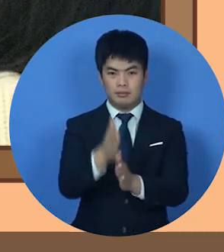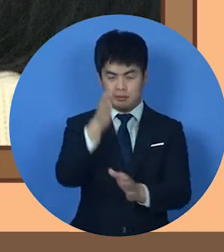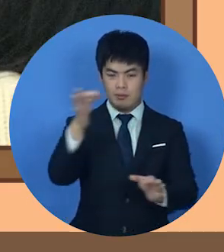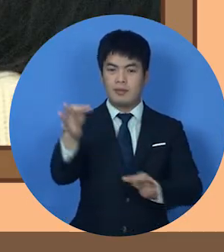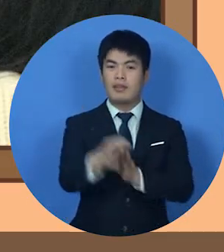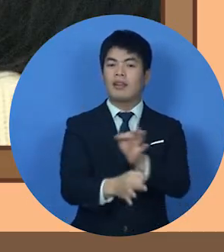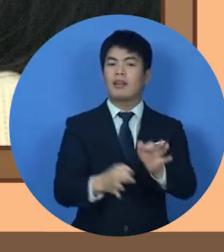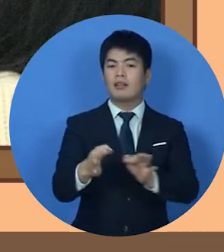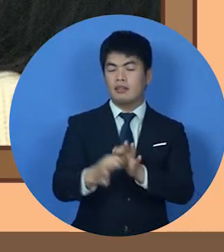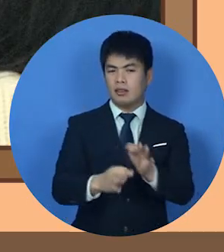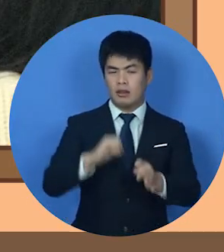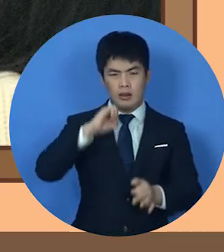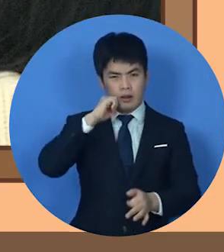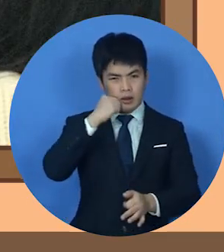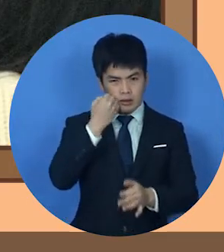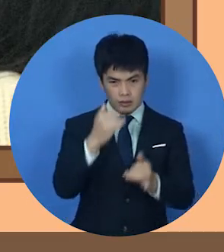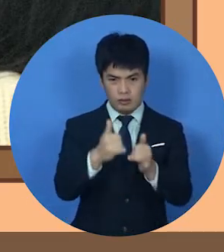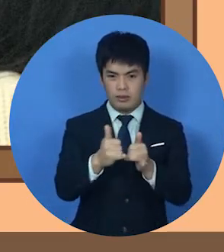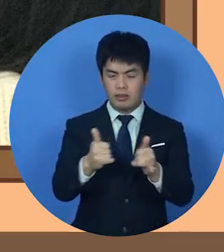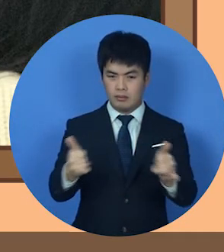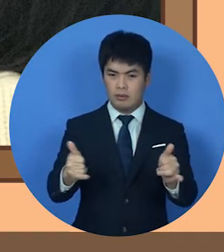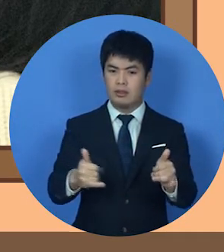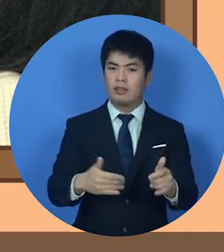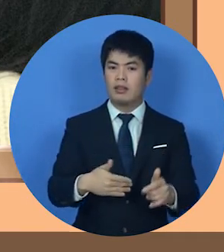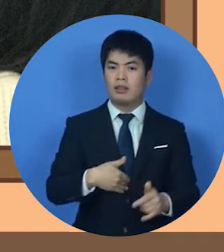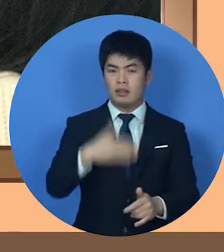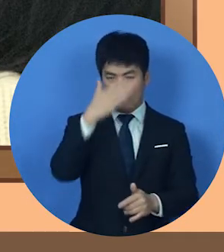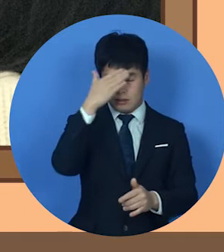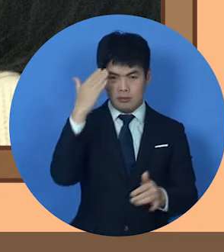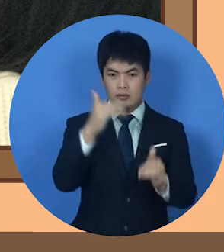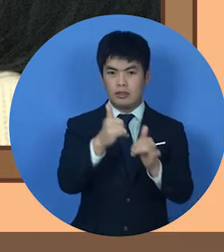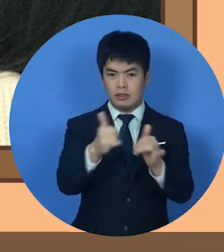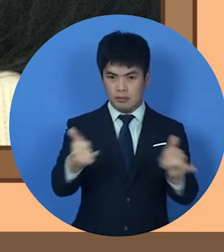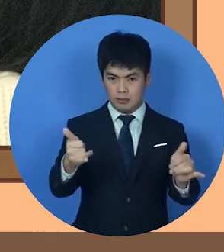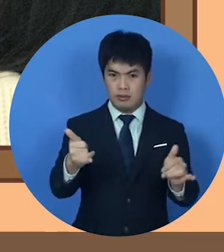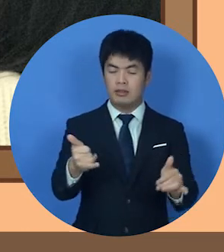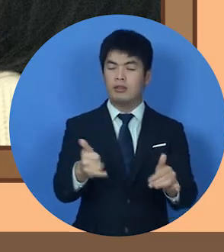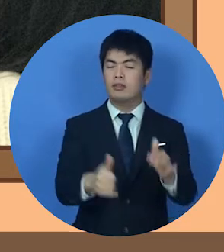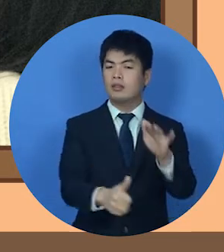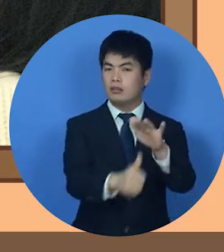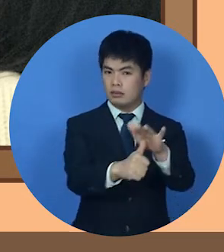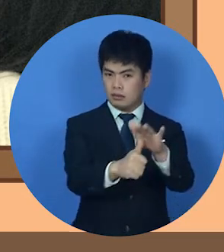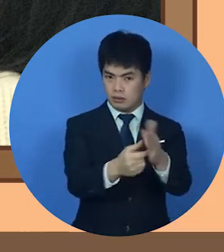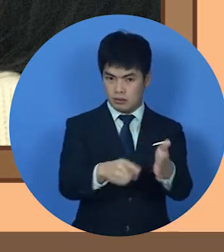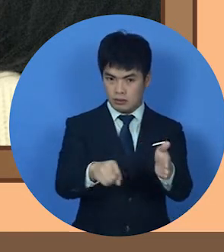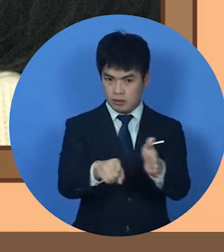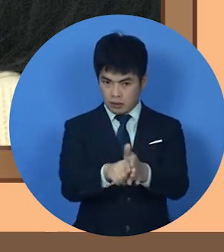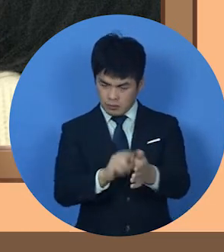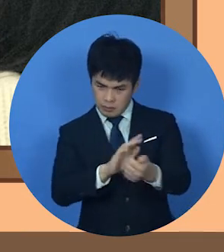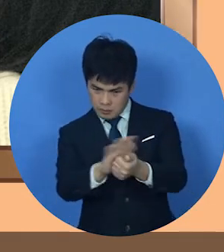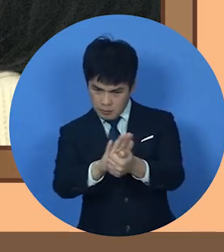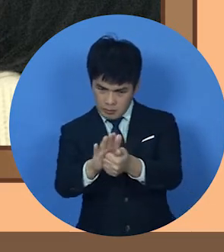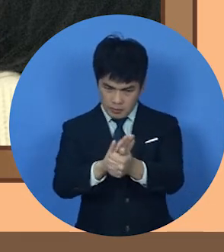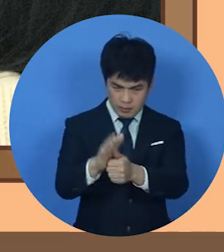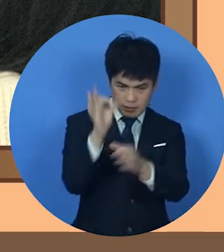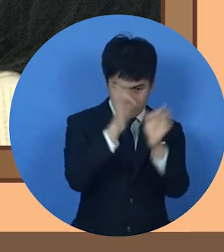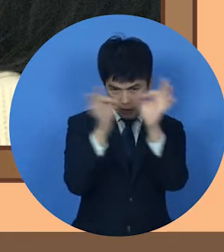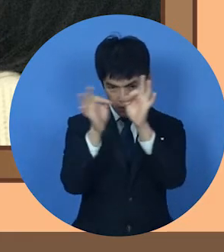천안시가 경제적으로 어려움을 겪고 있는 은둔청 장년층을 포함한 복지 사각지대 발굴에 발벗고